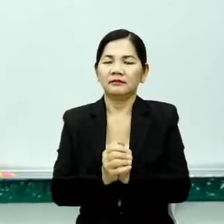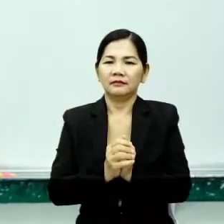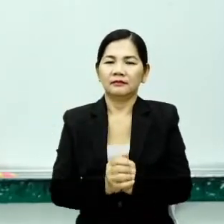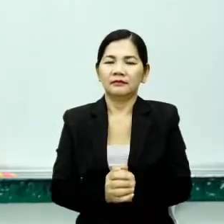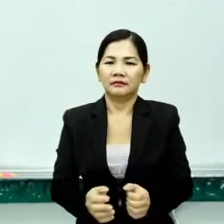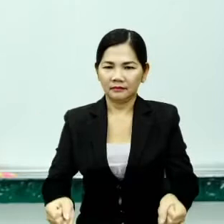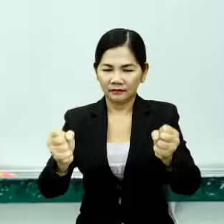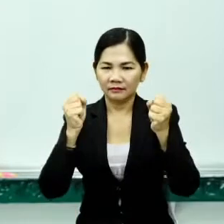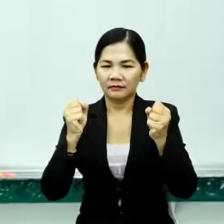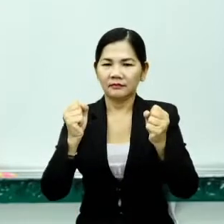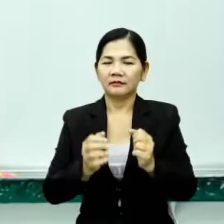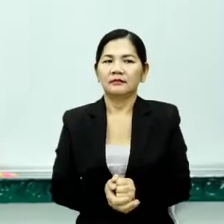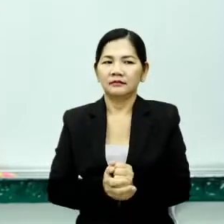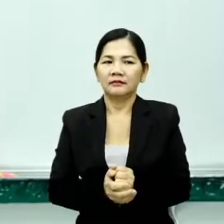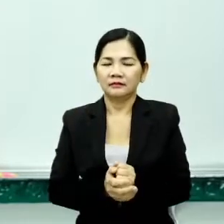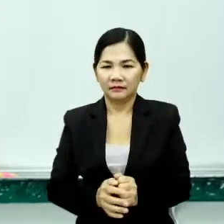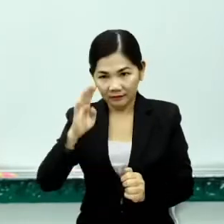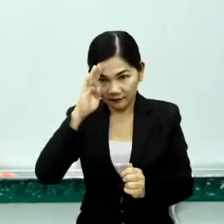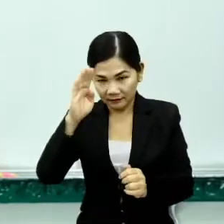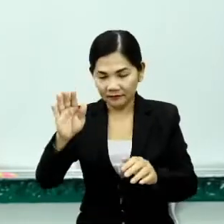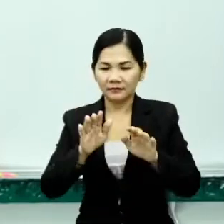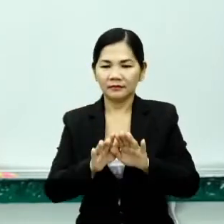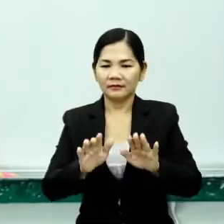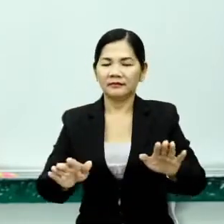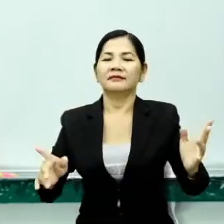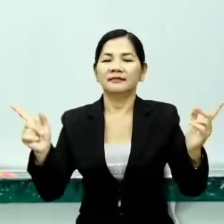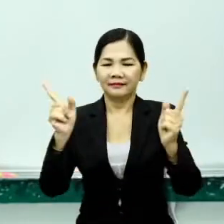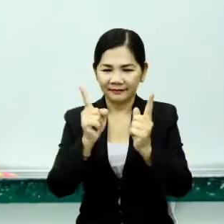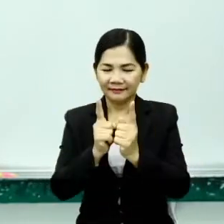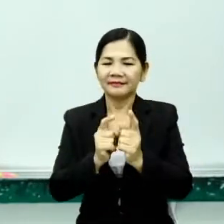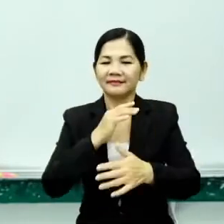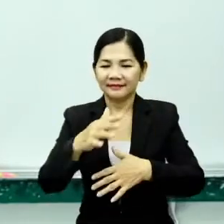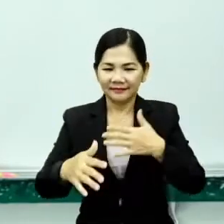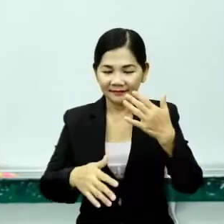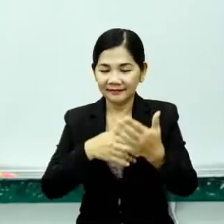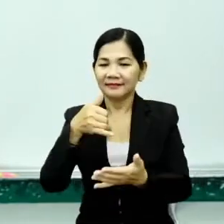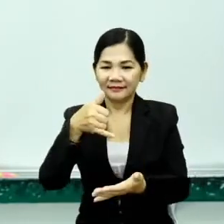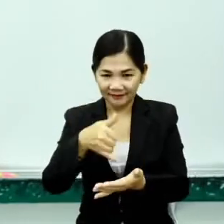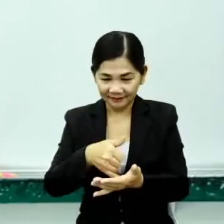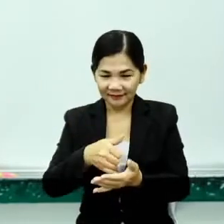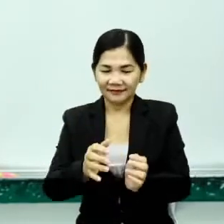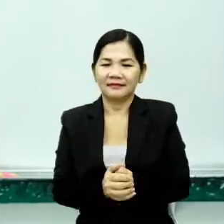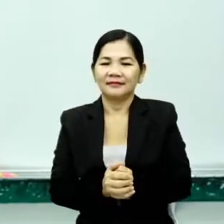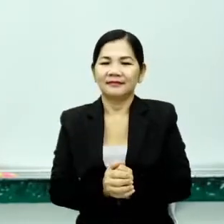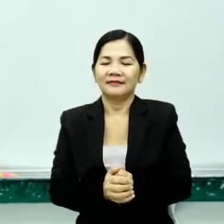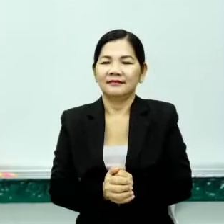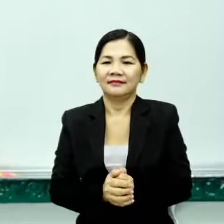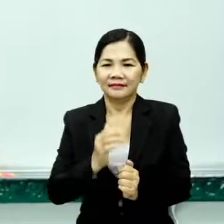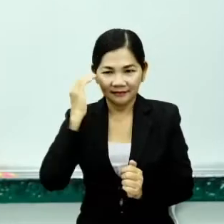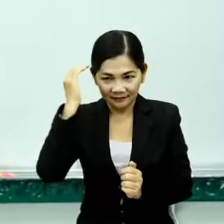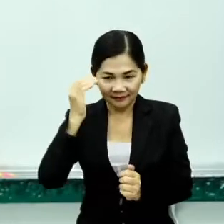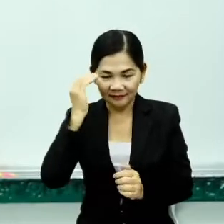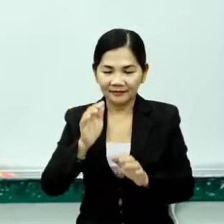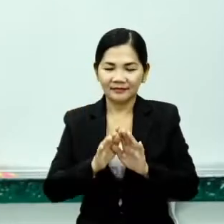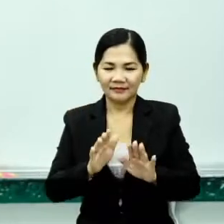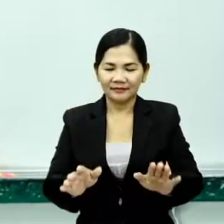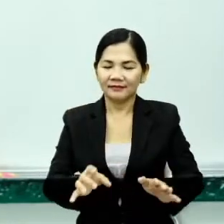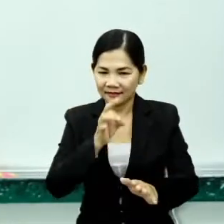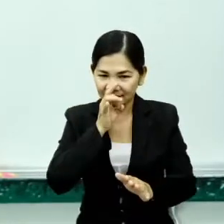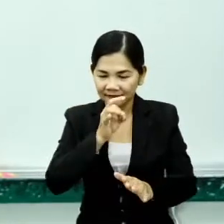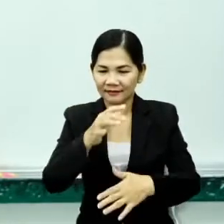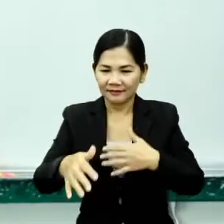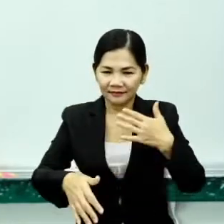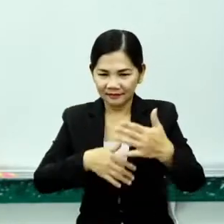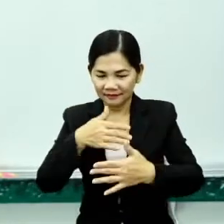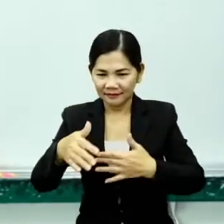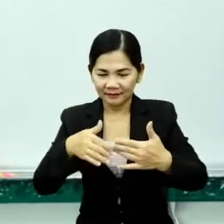ý, khai hẹt cầm bông chân năng. Xưa xa đây con côn, chà, sọc xa bài tí côn thế ngày ní. Chà, nè cổ chưa chạy tha con côn tình ạc ní, sọc